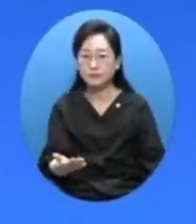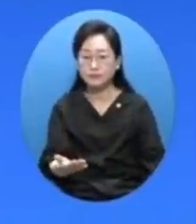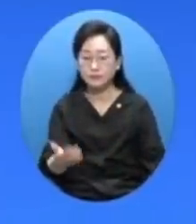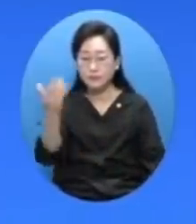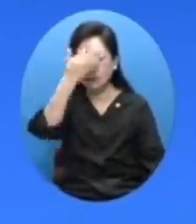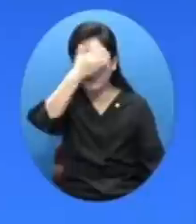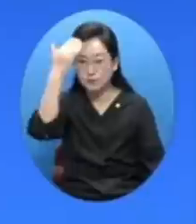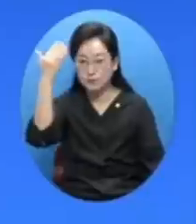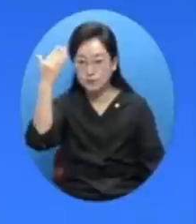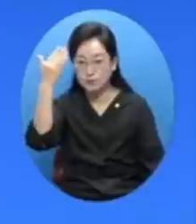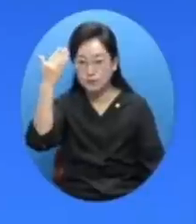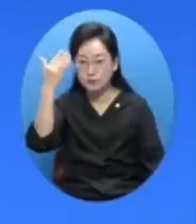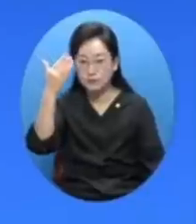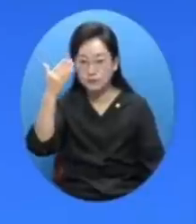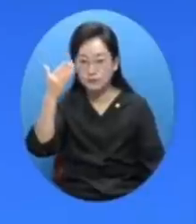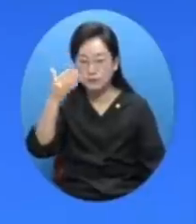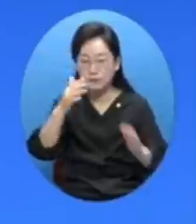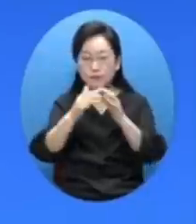젊은이들 어린